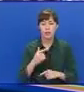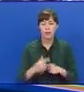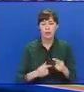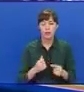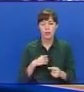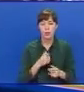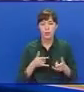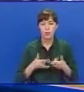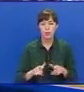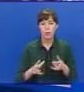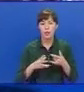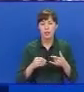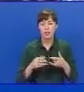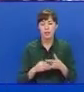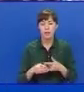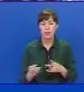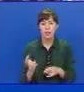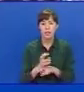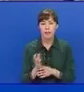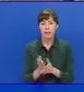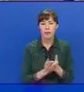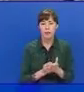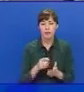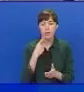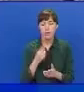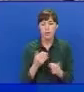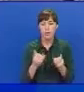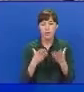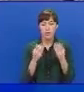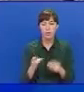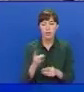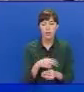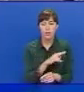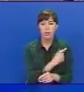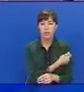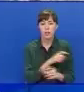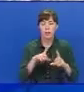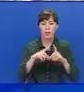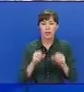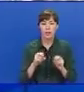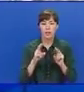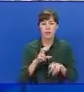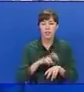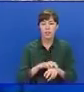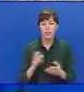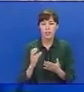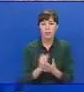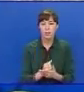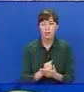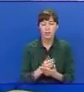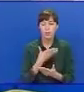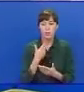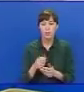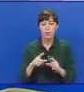туған жерімізге келіп қызмет атқарсын дегім келеді. Қазіргі таңда аудандық емханада медицина мамандарына деген тапшылық жоқ.